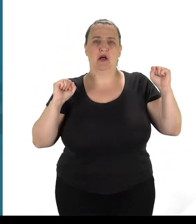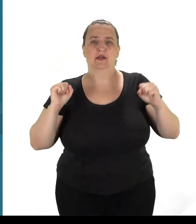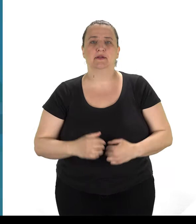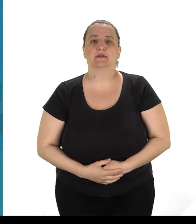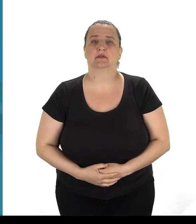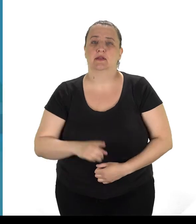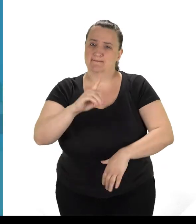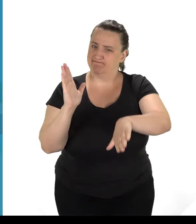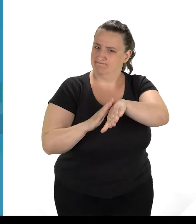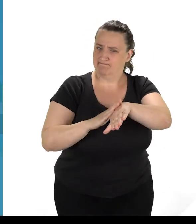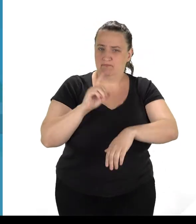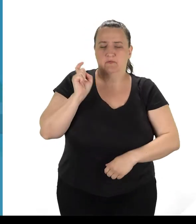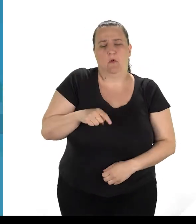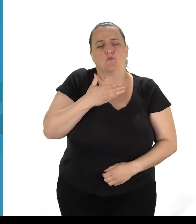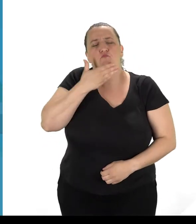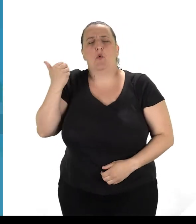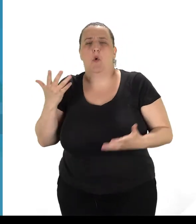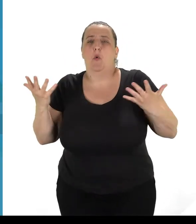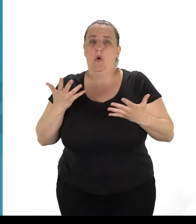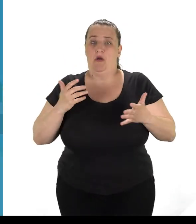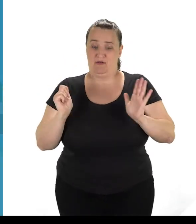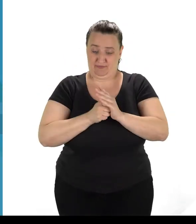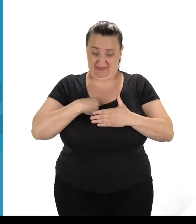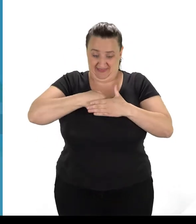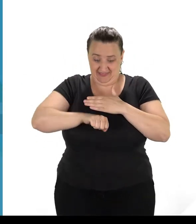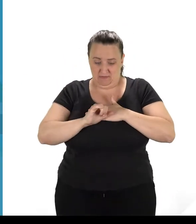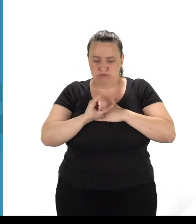recommandé que je dorme dans la même pièce que mes parents pendant 6 mois minimum.